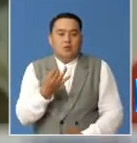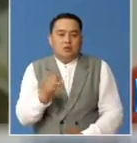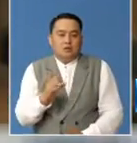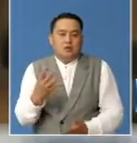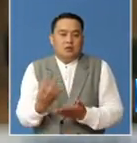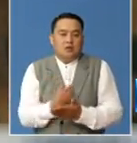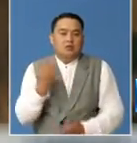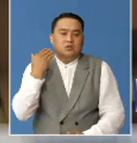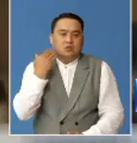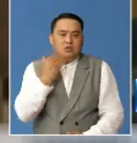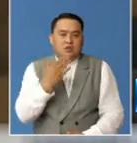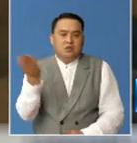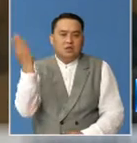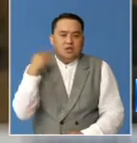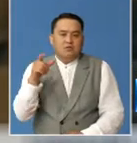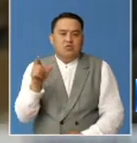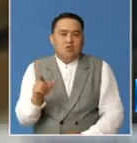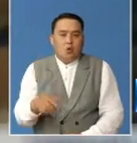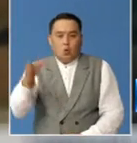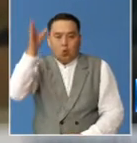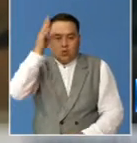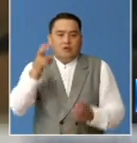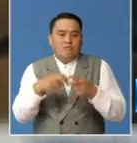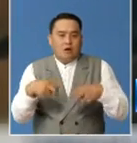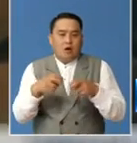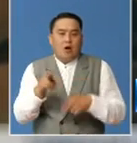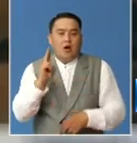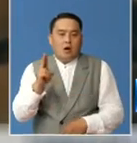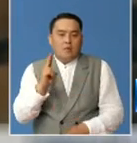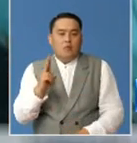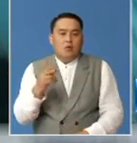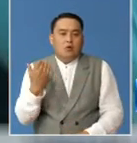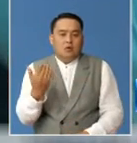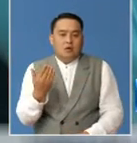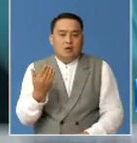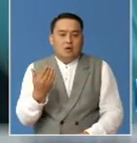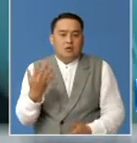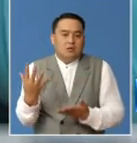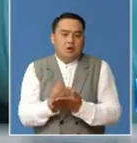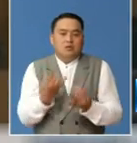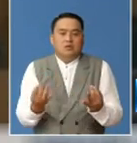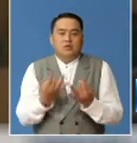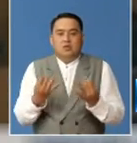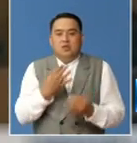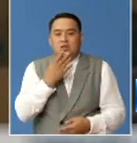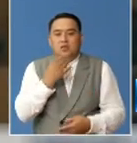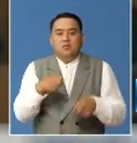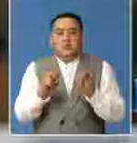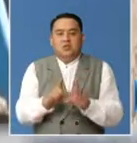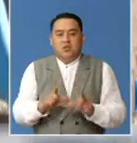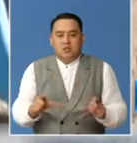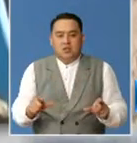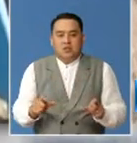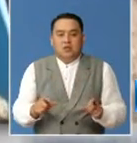фрагмент челюсти древнего человека. Сейчас ученые выясняют, кому она принадлежала. Находкой заинтересовались иностранные эксперты,